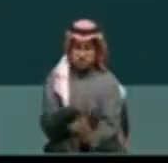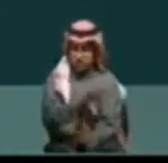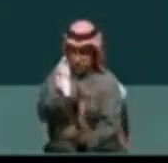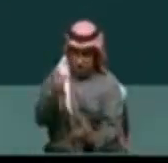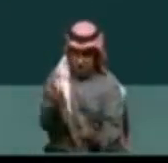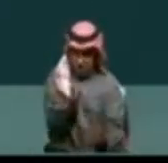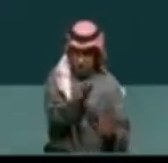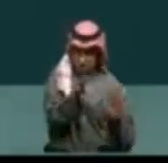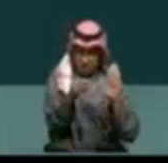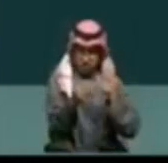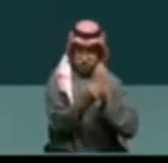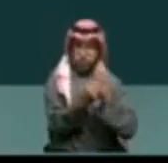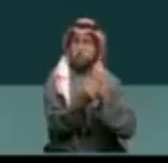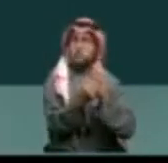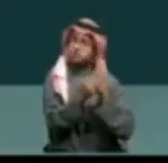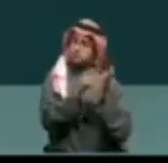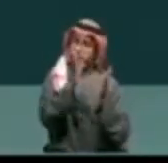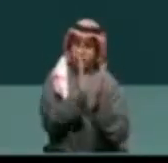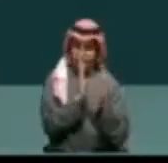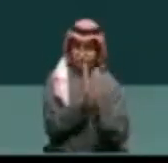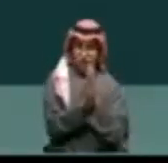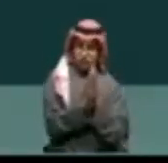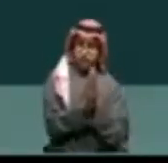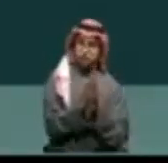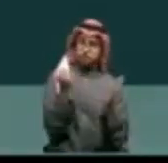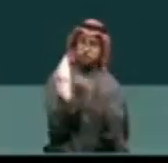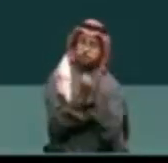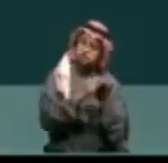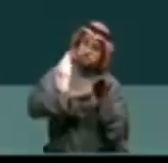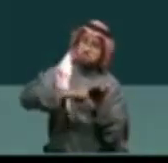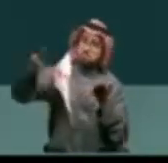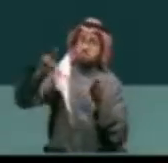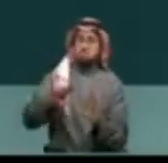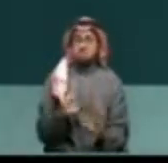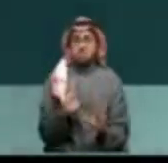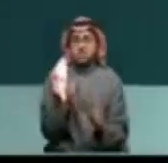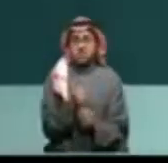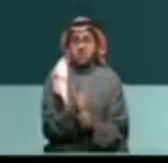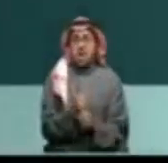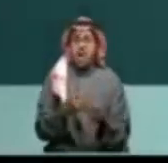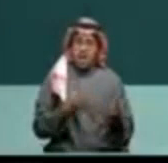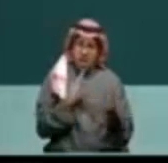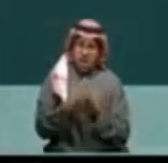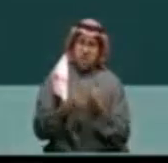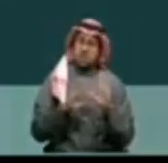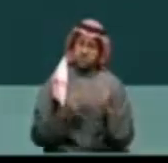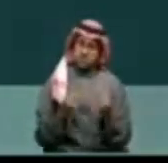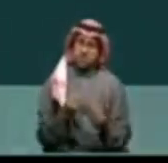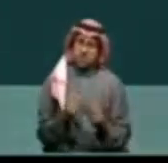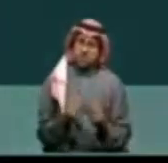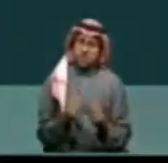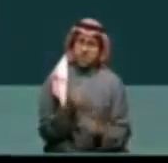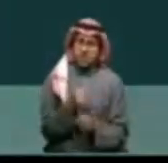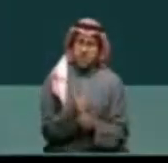القضية والتي لم ترد عليها أي إجابة حتى تاريخه. ولا تزال النيابة العامة